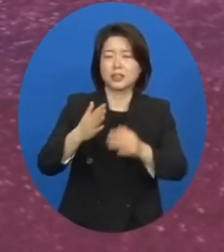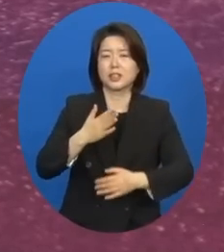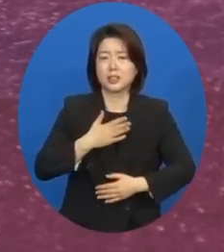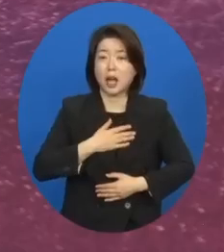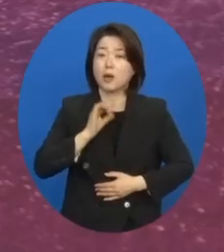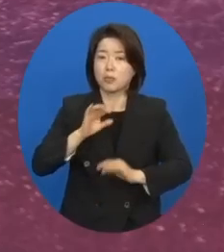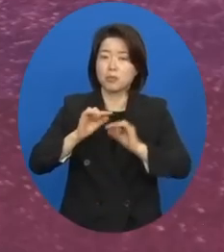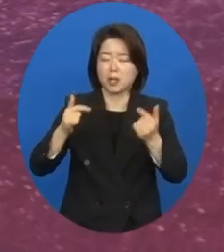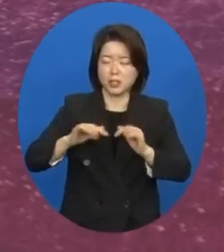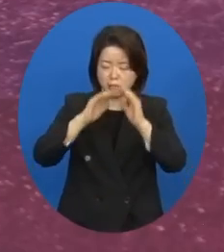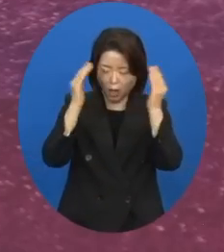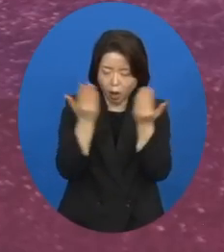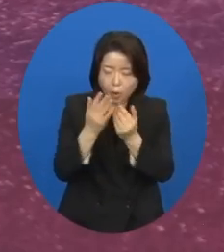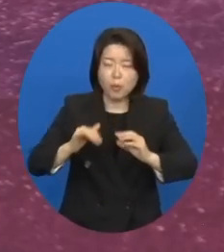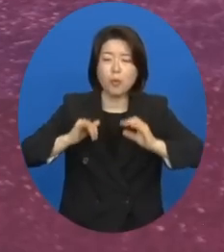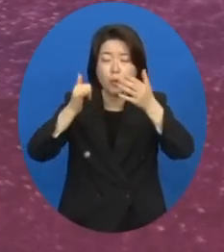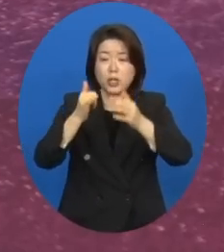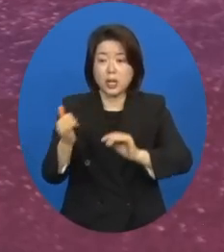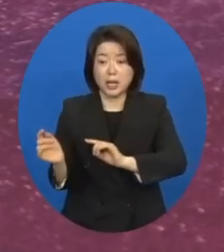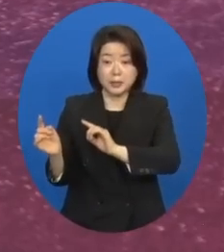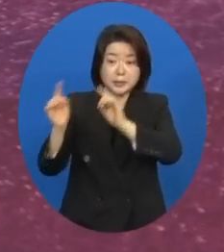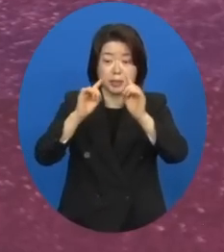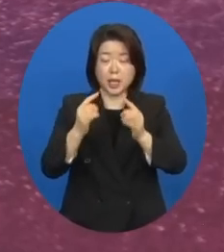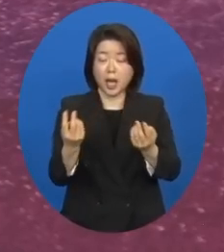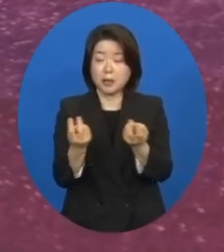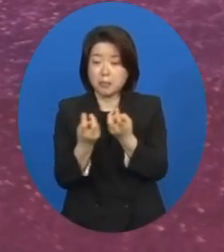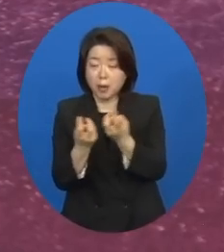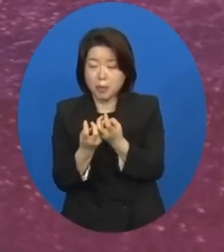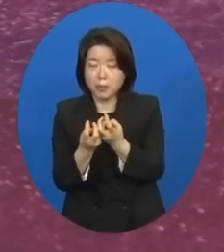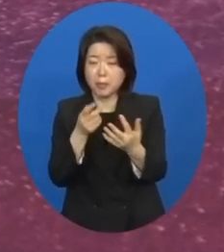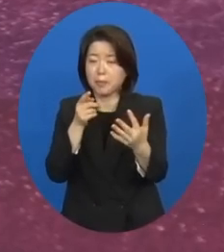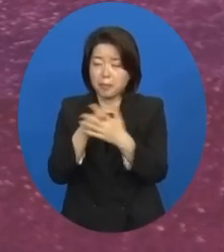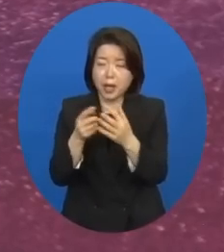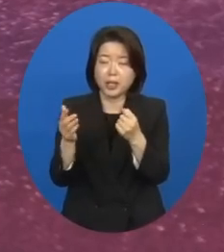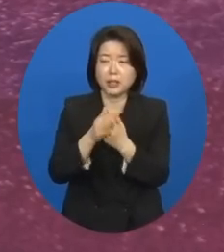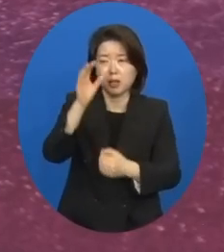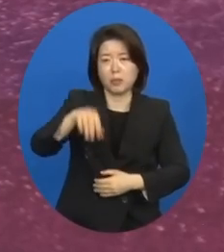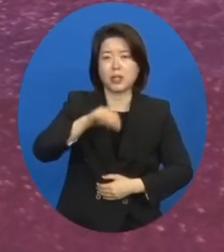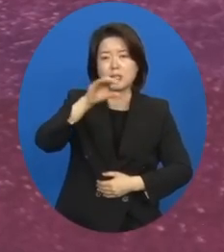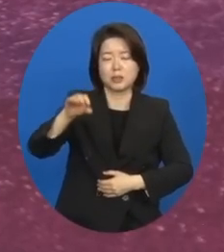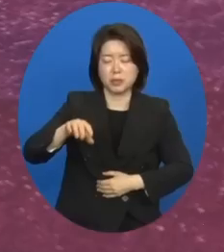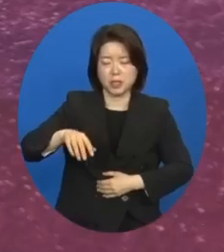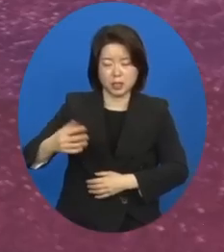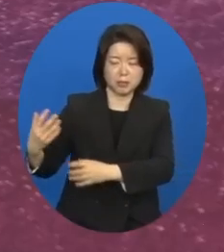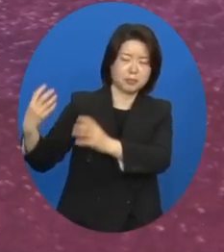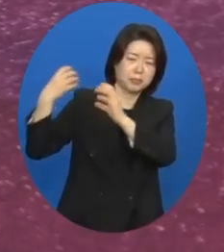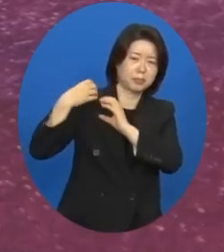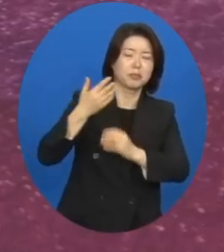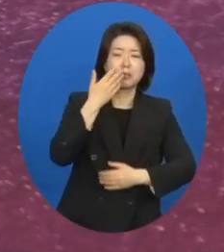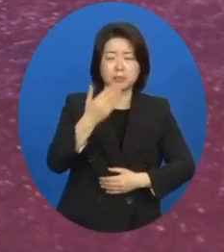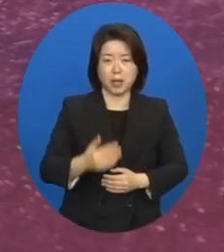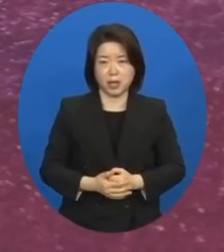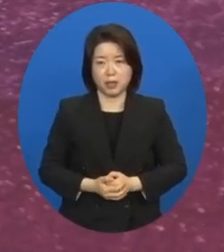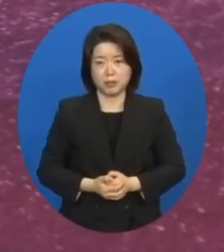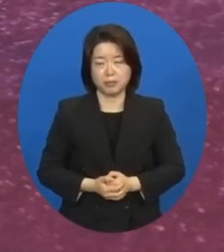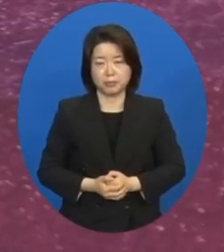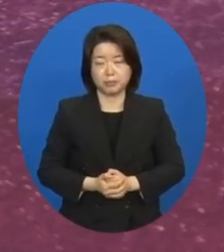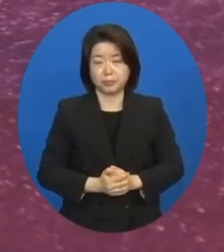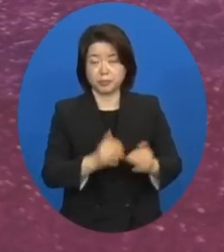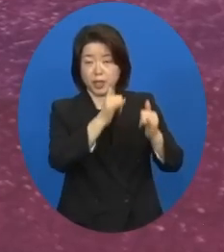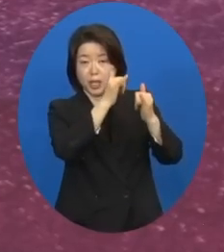나뿐만 아니라 온 인류가 사는 길인 것을 알았기 때문에 십자가의 길로 가신 것입니다. 역사가 요세푸스에